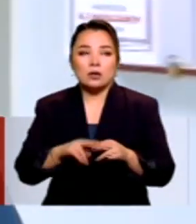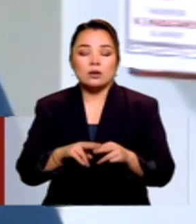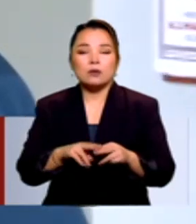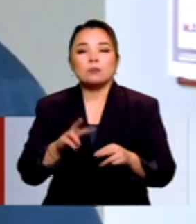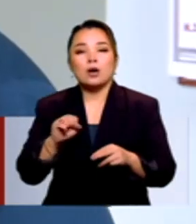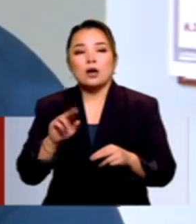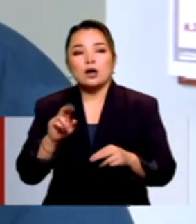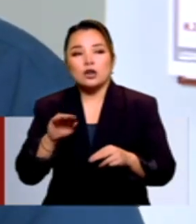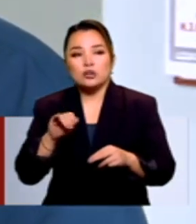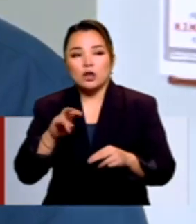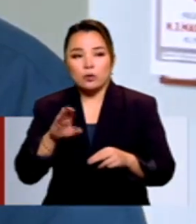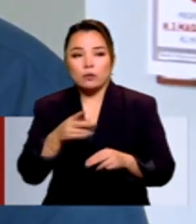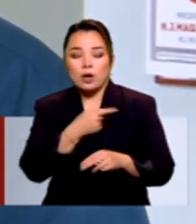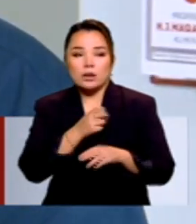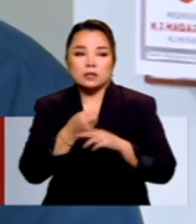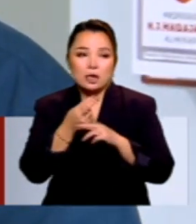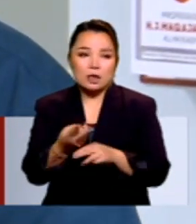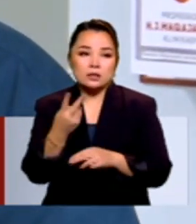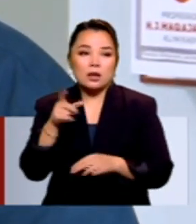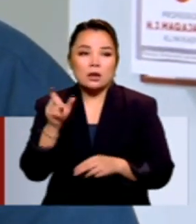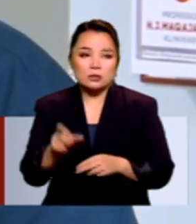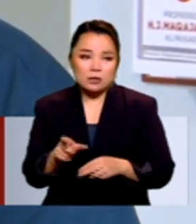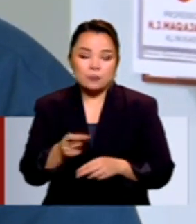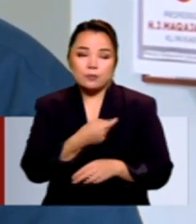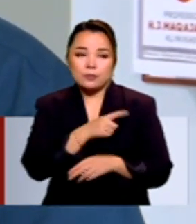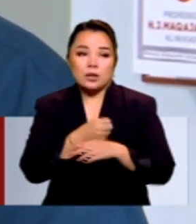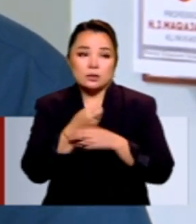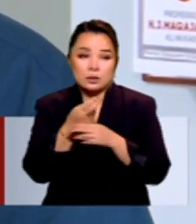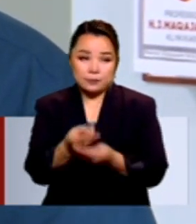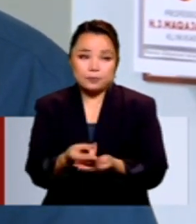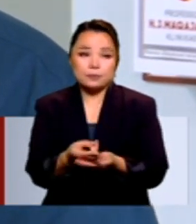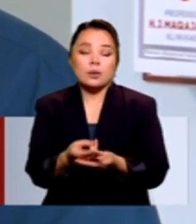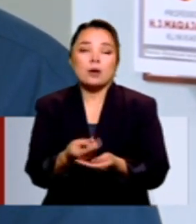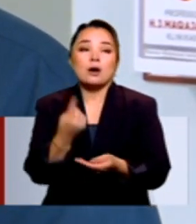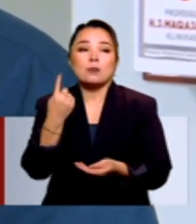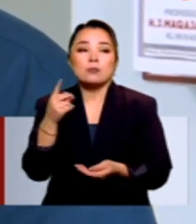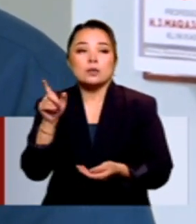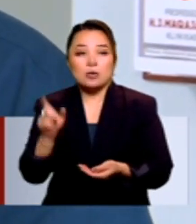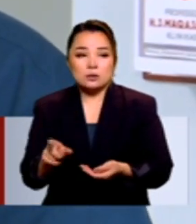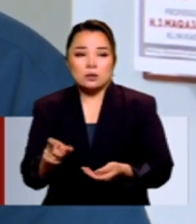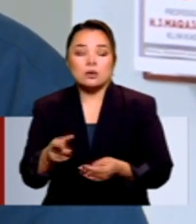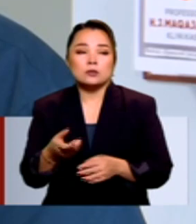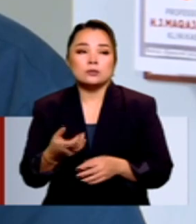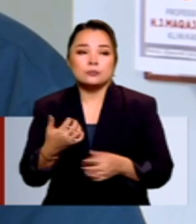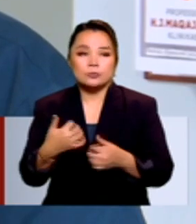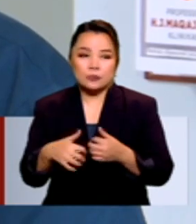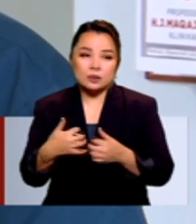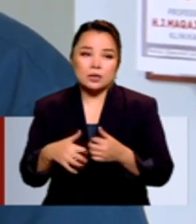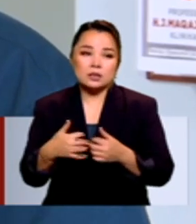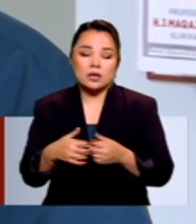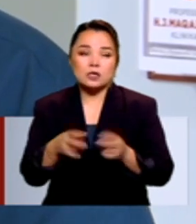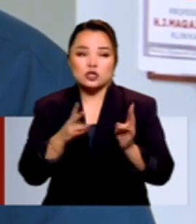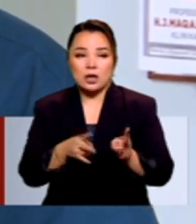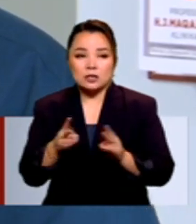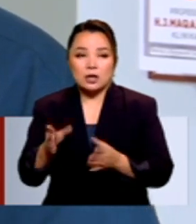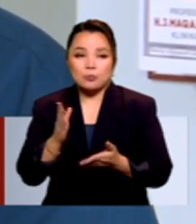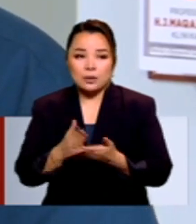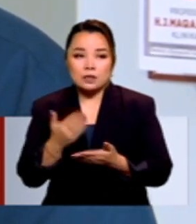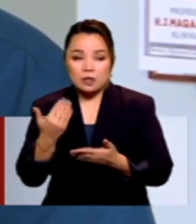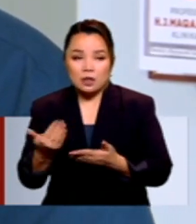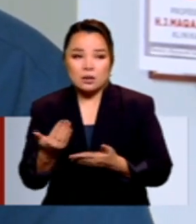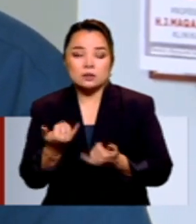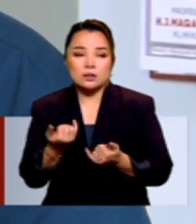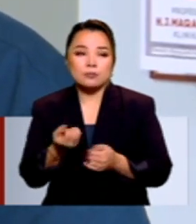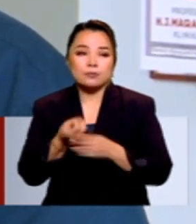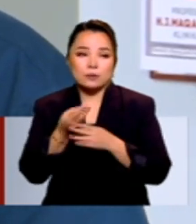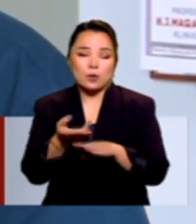атындағы ауруханасында екі ауыр науқас бар дедік. Жаңағы біреуі аралас жарақаттармен қазіргі жағдайда жансақтау